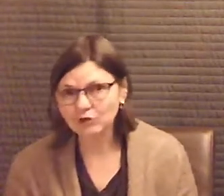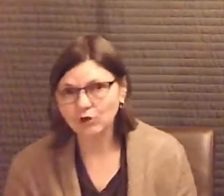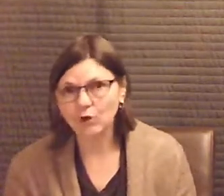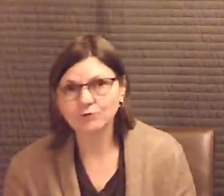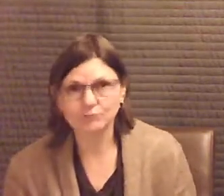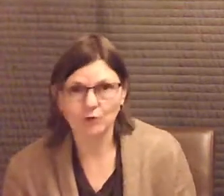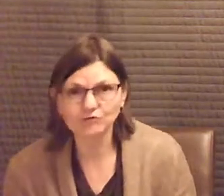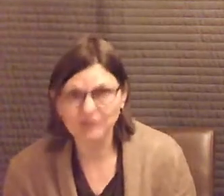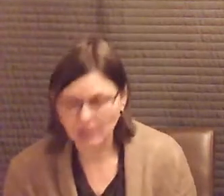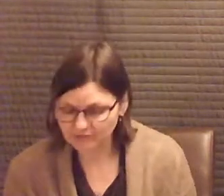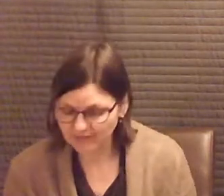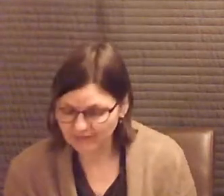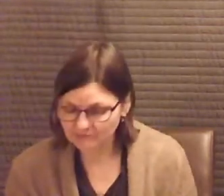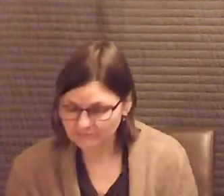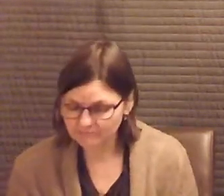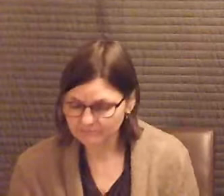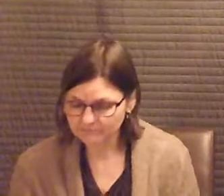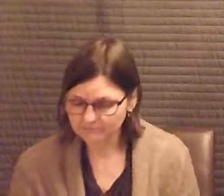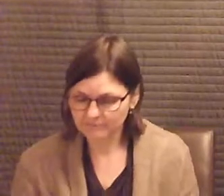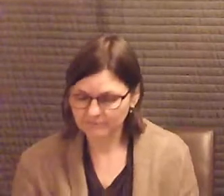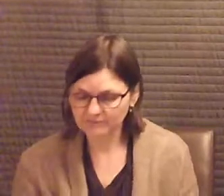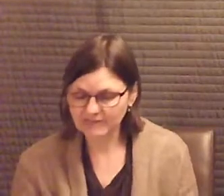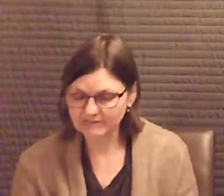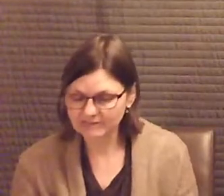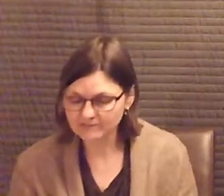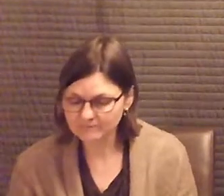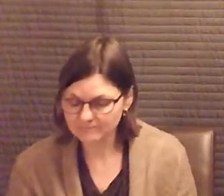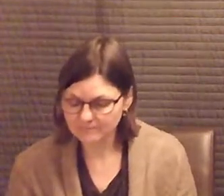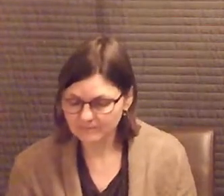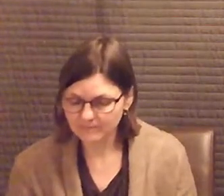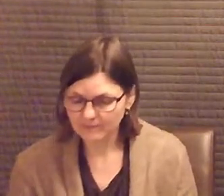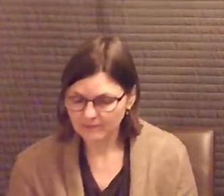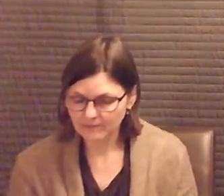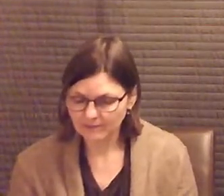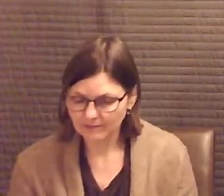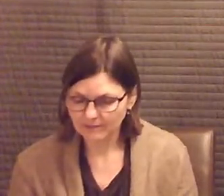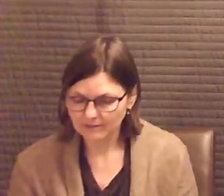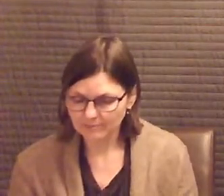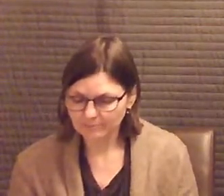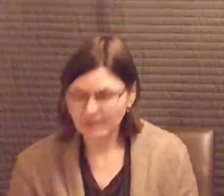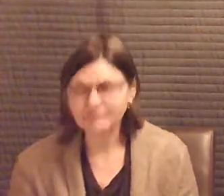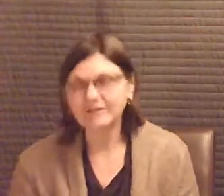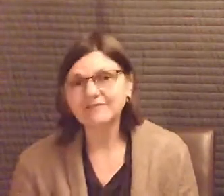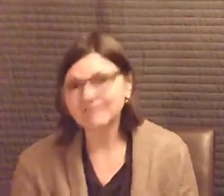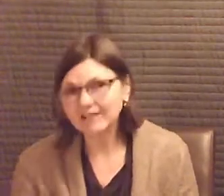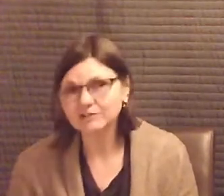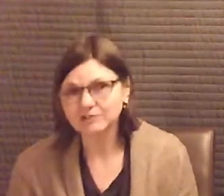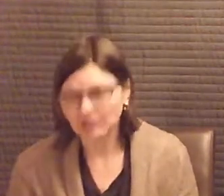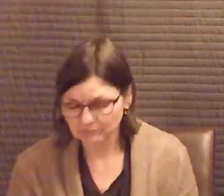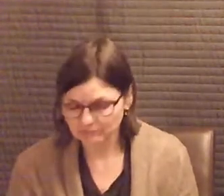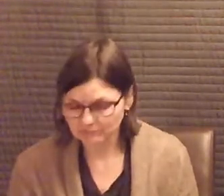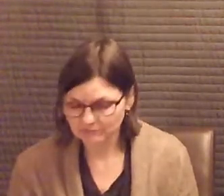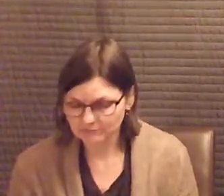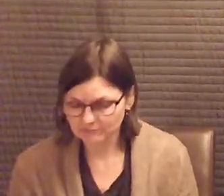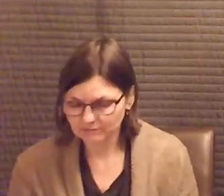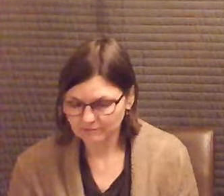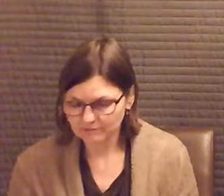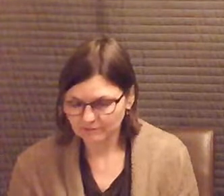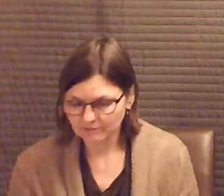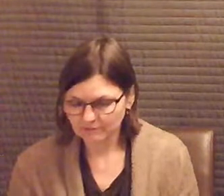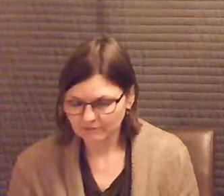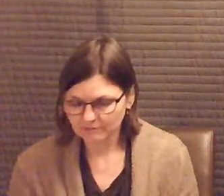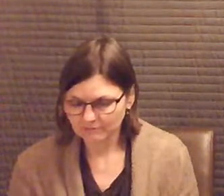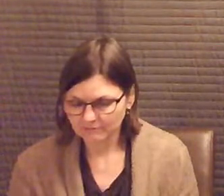niet gelovers hond-rozen zijn dus door die vis 13 je hebt hier lines vindt vol blijft hij wel getrouwd voor week erna die